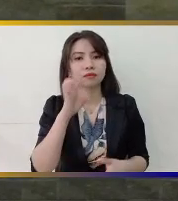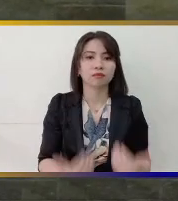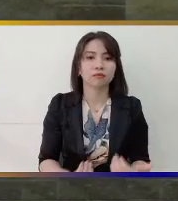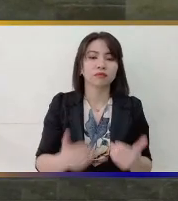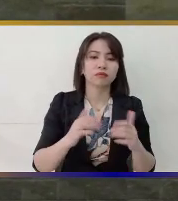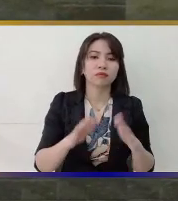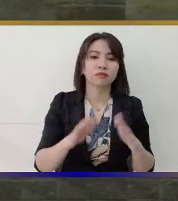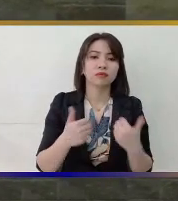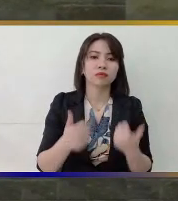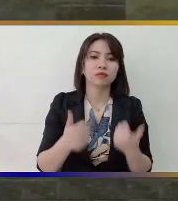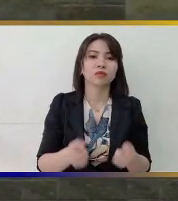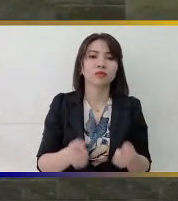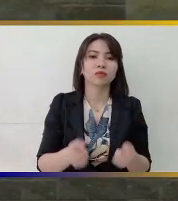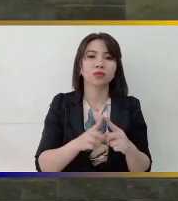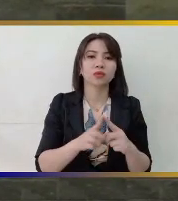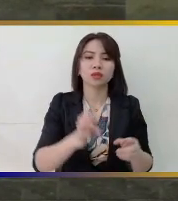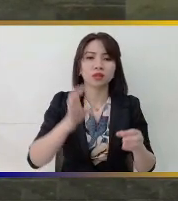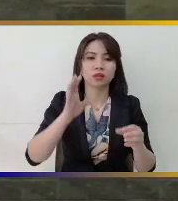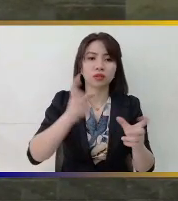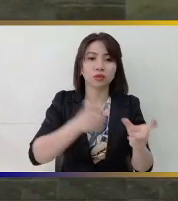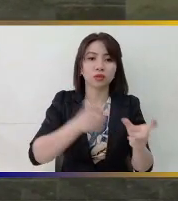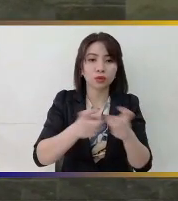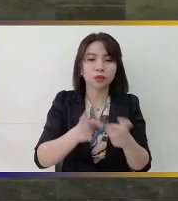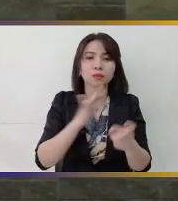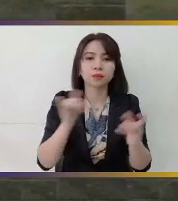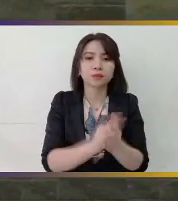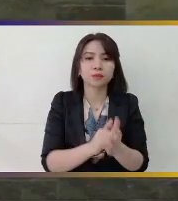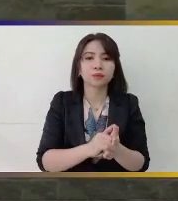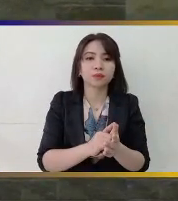And before she knew it,